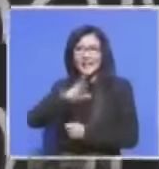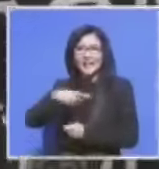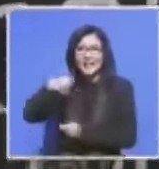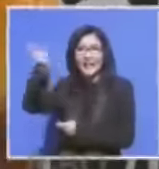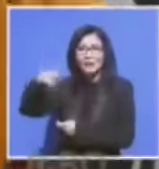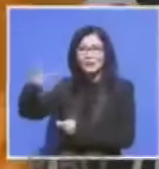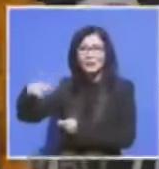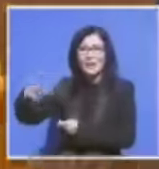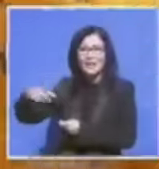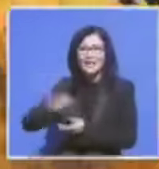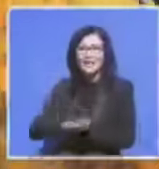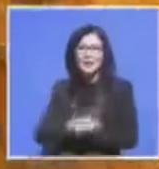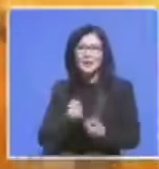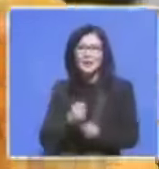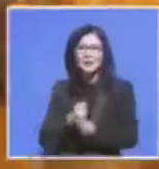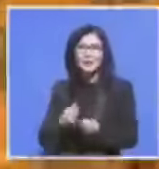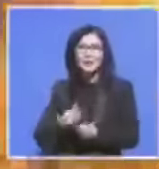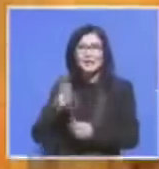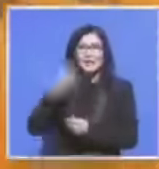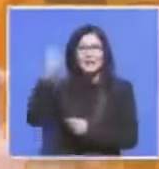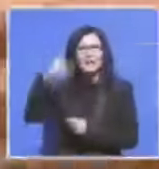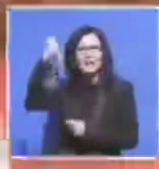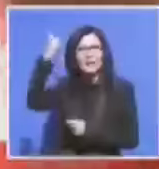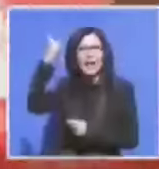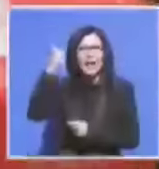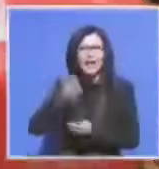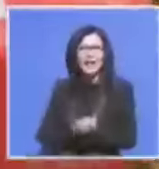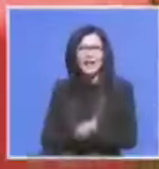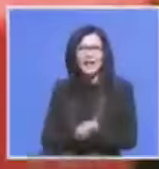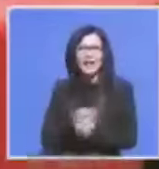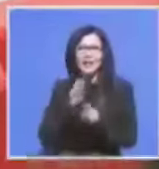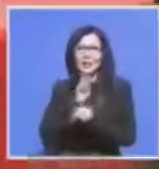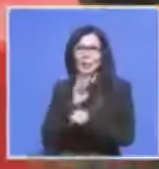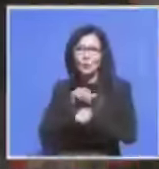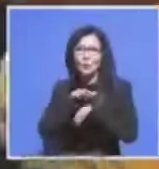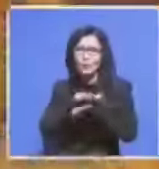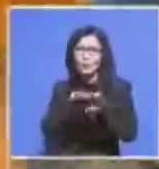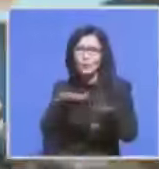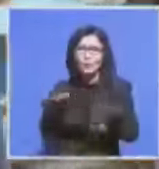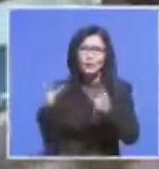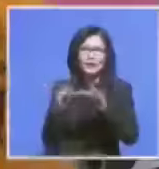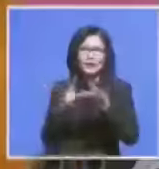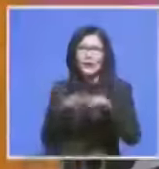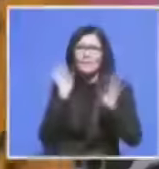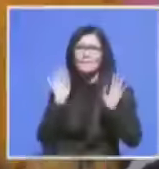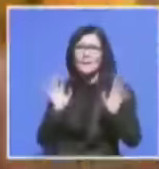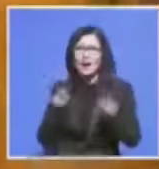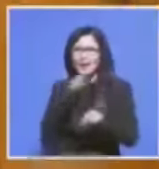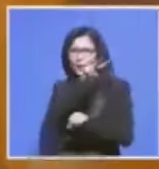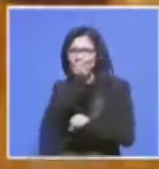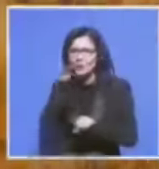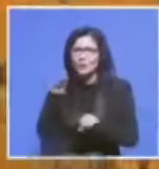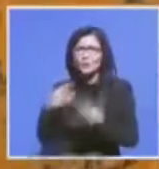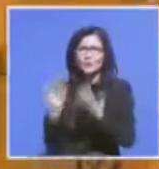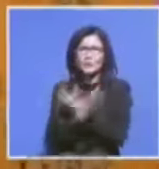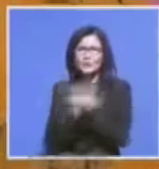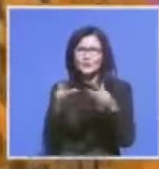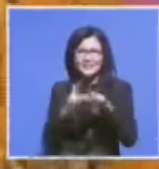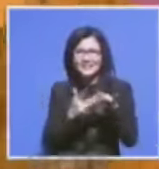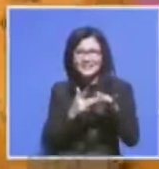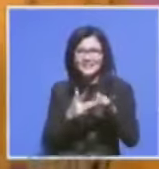terkenal di masyarakat dan video yang diunggah ke media sosial viral serta ditonton ribuan netizen. Samsudin